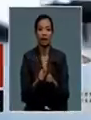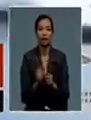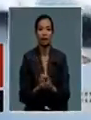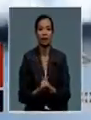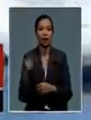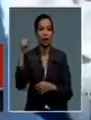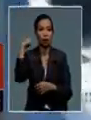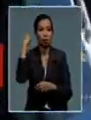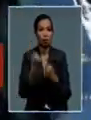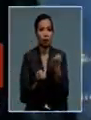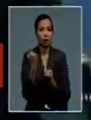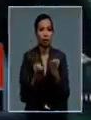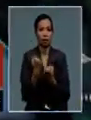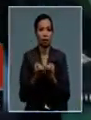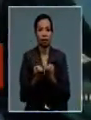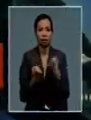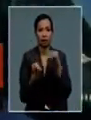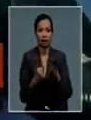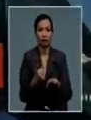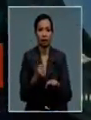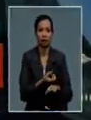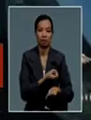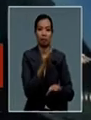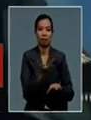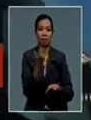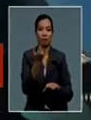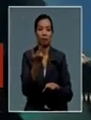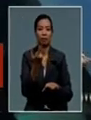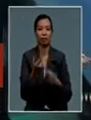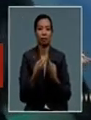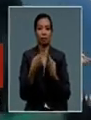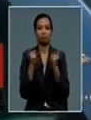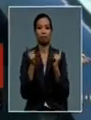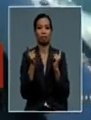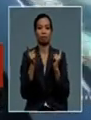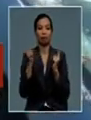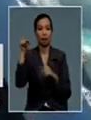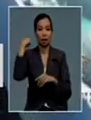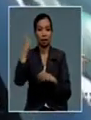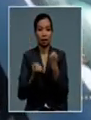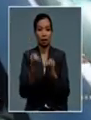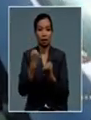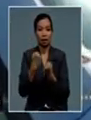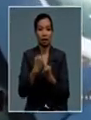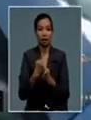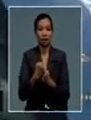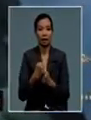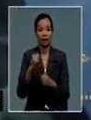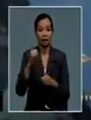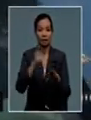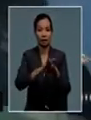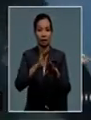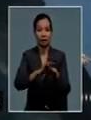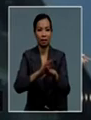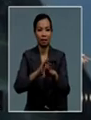ผู้หญิงที่ขับขี่รถยนต์มาเนี่ยตกอกตกใจประหลาดใจ ย ัง ไง ผู้หญิงขับรถถูกตำรวจเรียกทุกคันเลยฮะ อ้